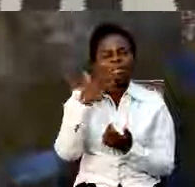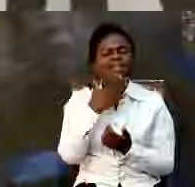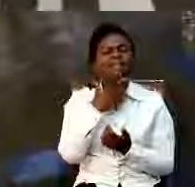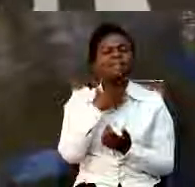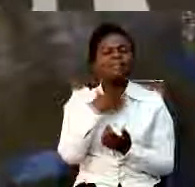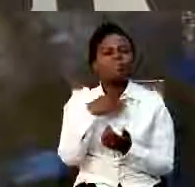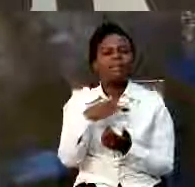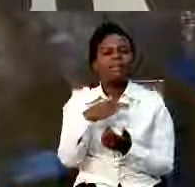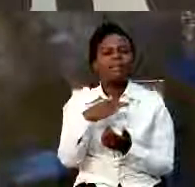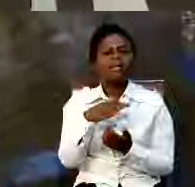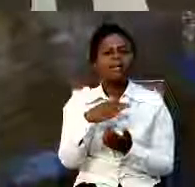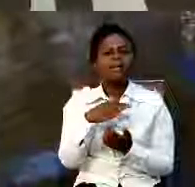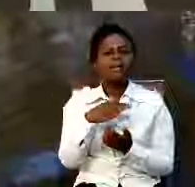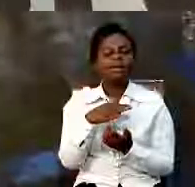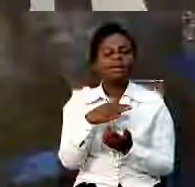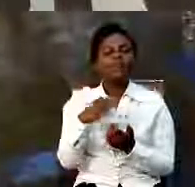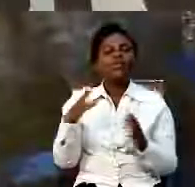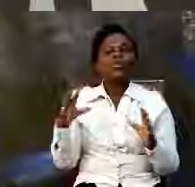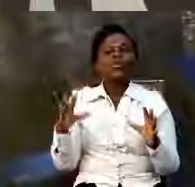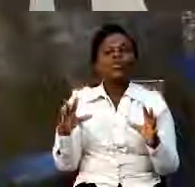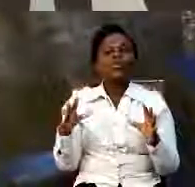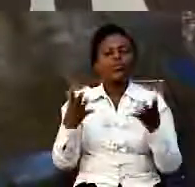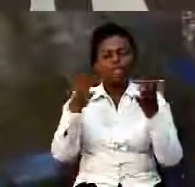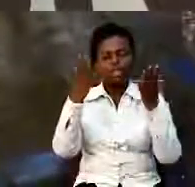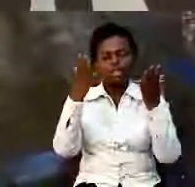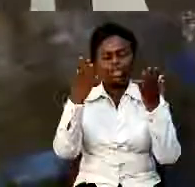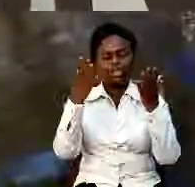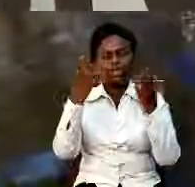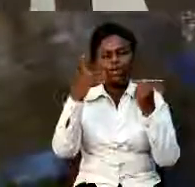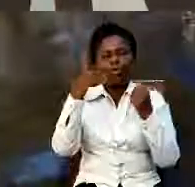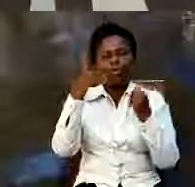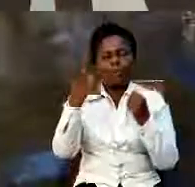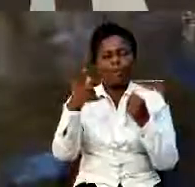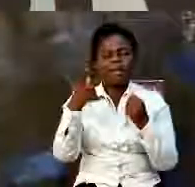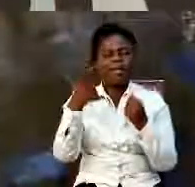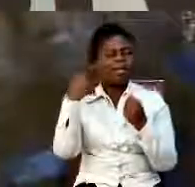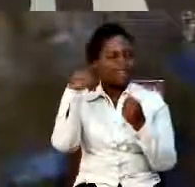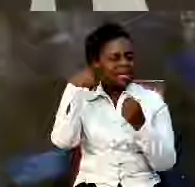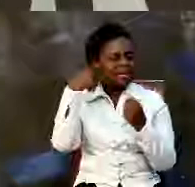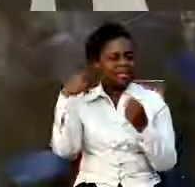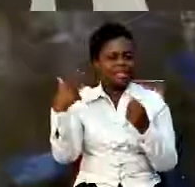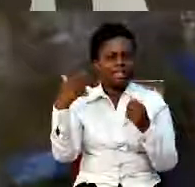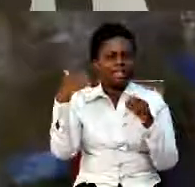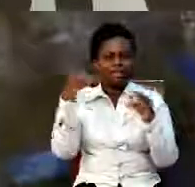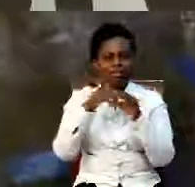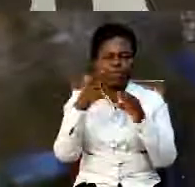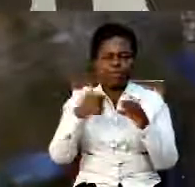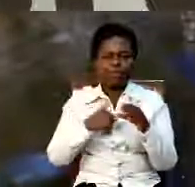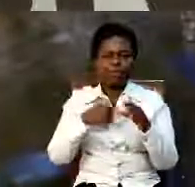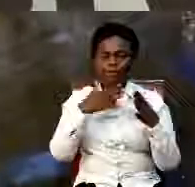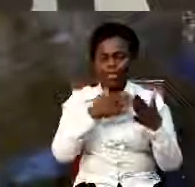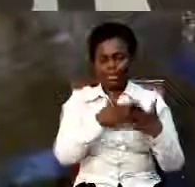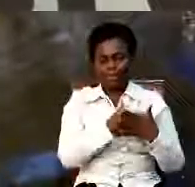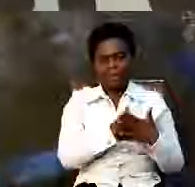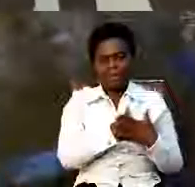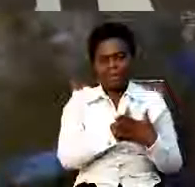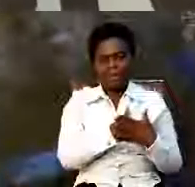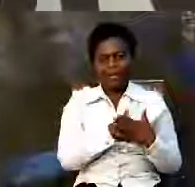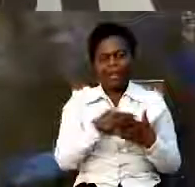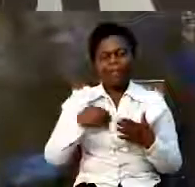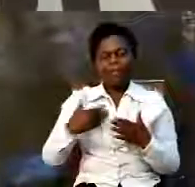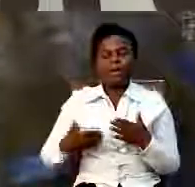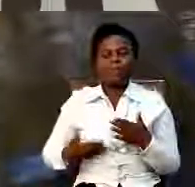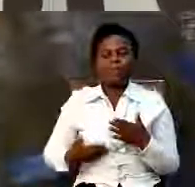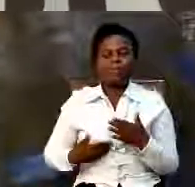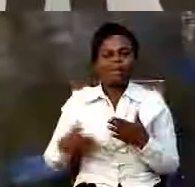ninatamani uishi kwa namna ambayo nitasikia ujumbe kwamba unanipenda. Mwanamke